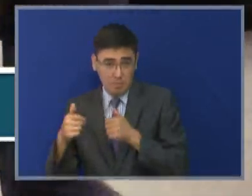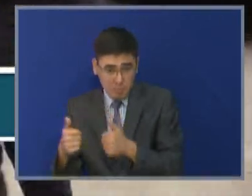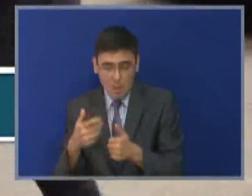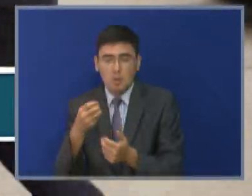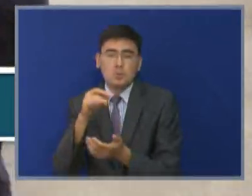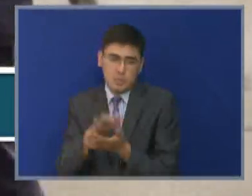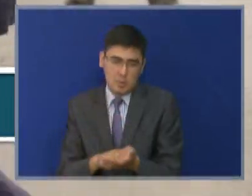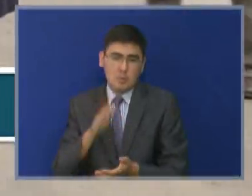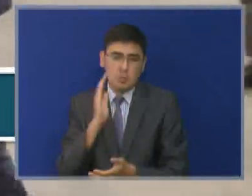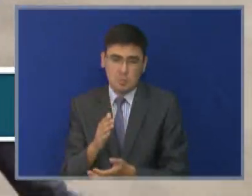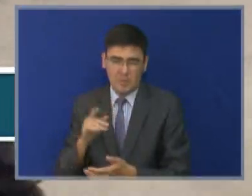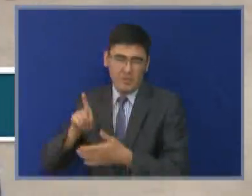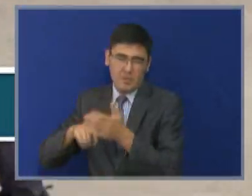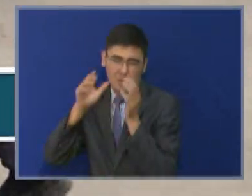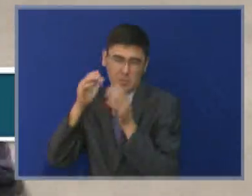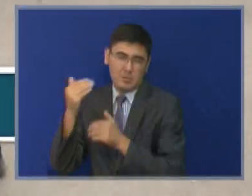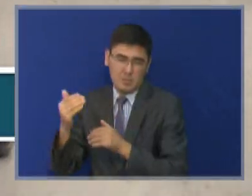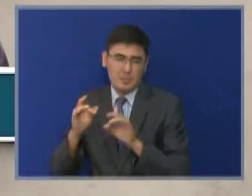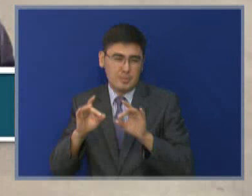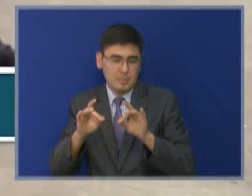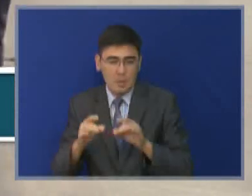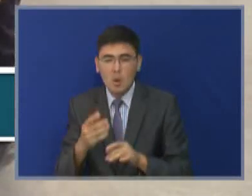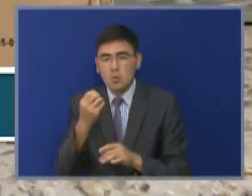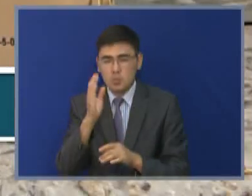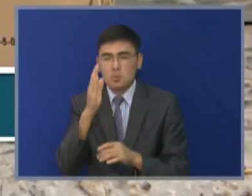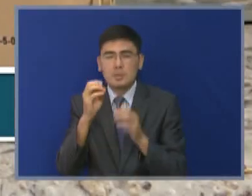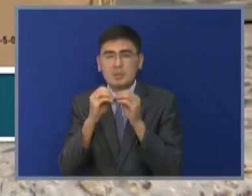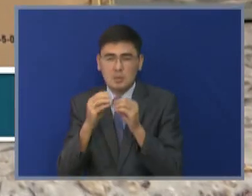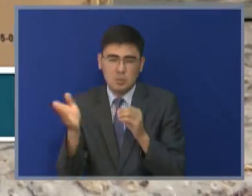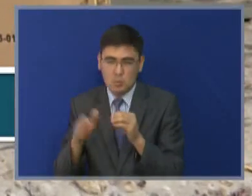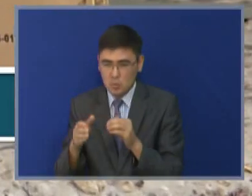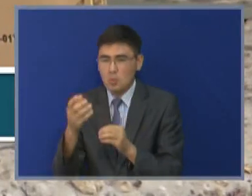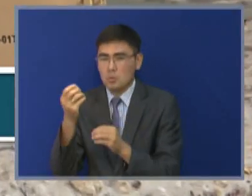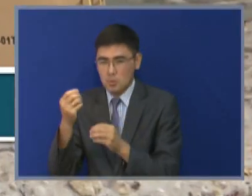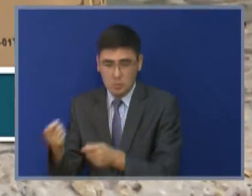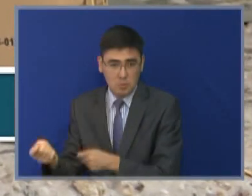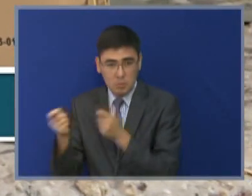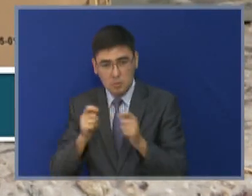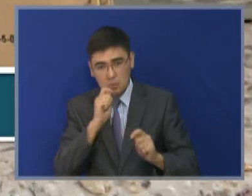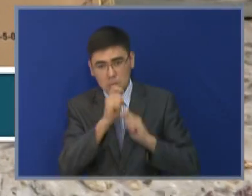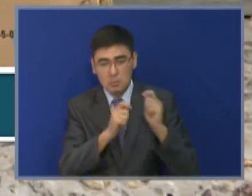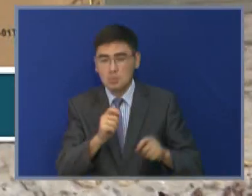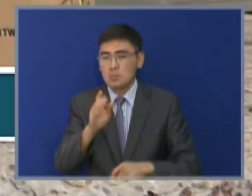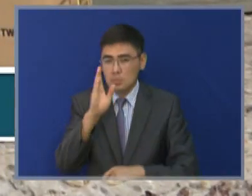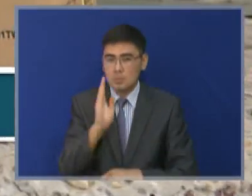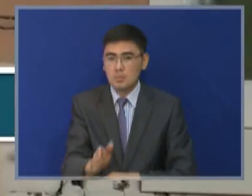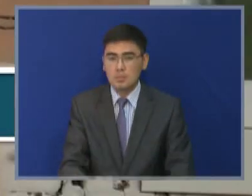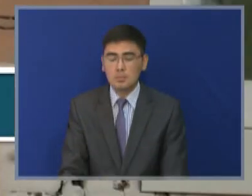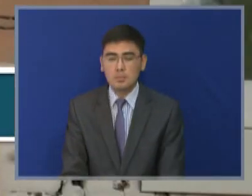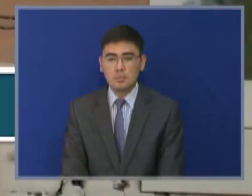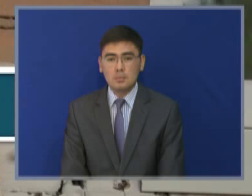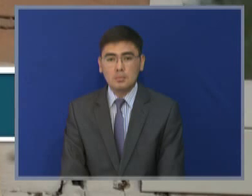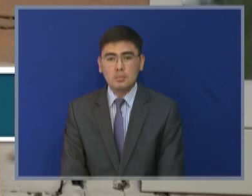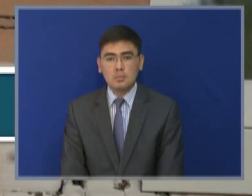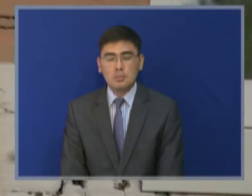діни басқарма өкілдері. Жақын арада тағы 10 оттегі концентраторы ауруханаларға көмек ретінде берілмек. Бердібек Қарымбай,